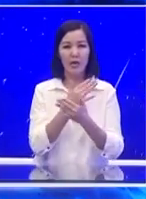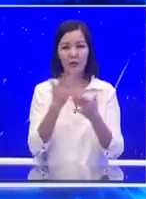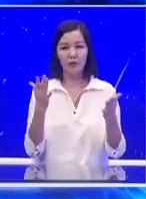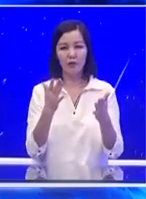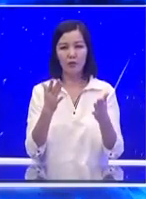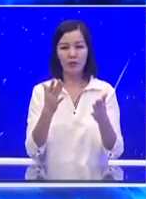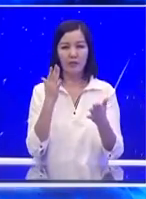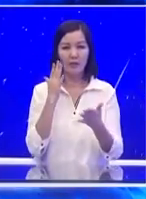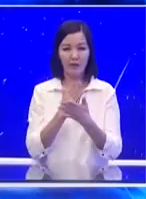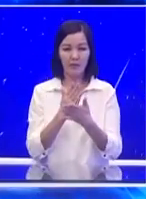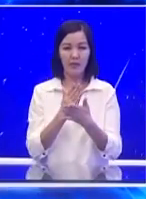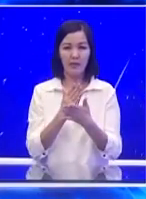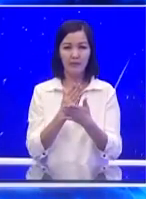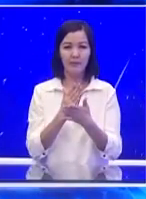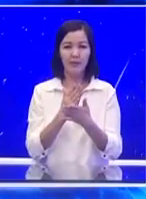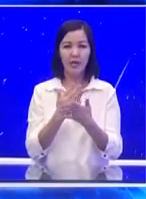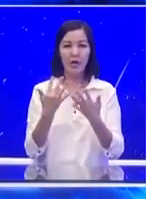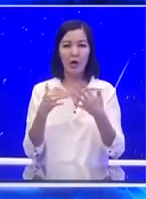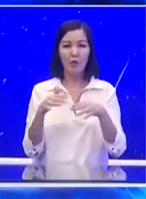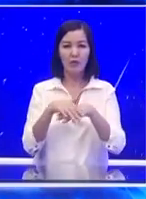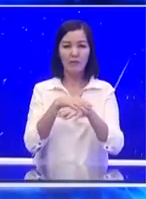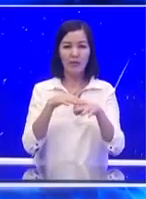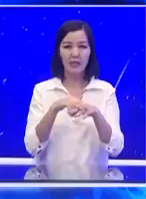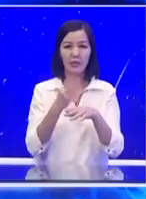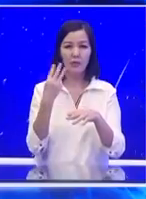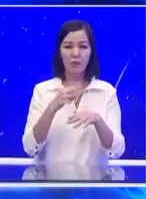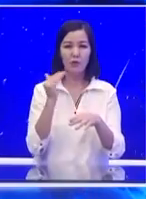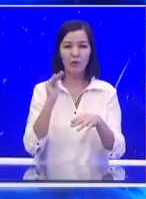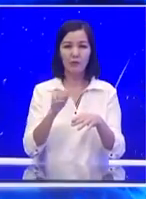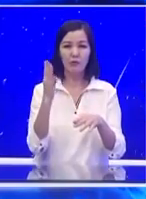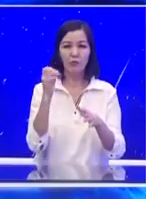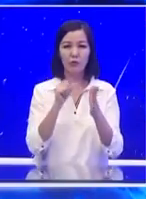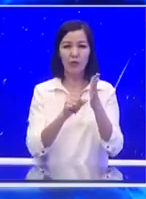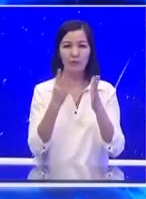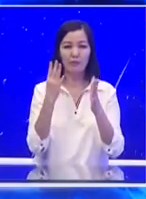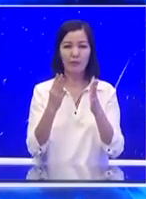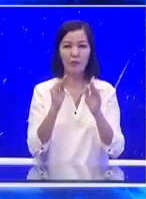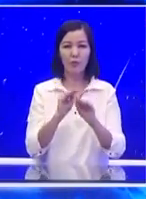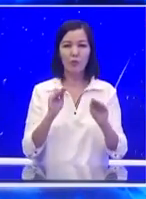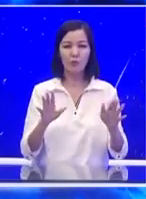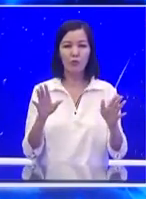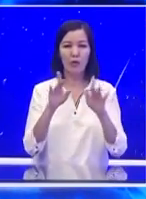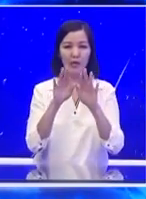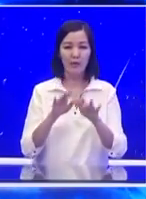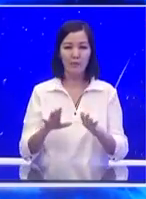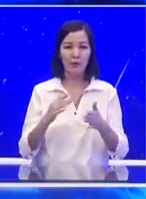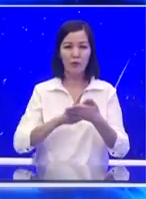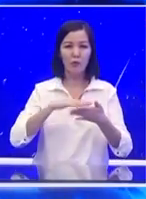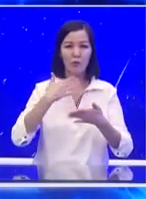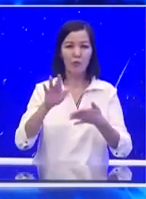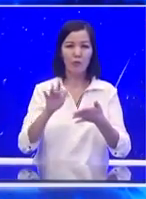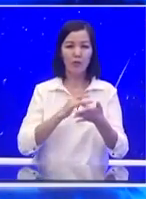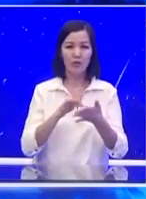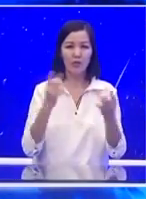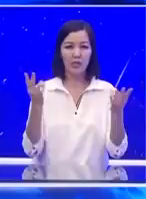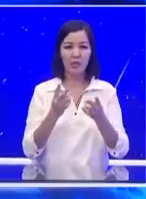электронды құрал жабдықпен қамтылған. Керісінше, елді мекендердегі 30461 оқушыға компьютер, ноутбук пен